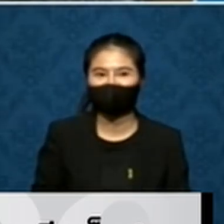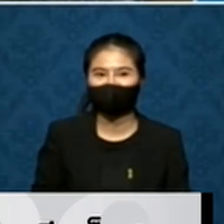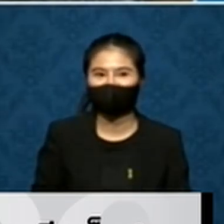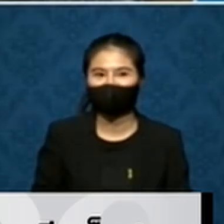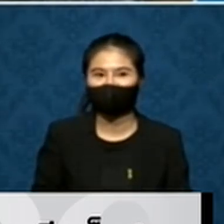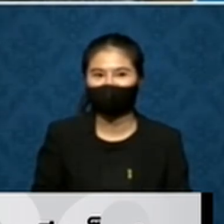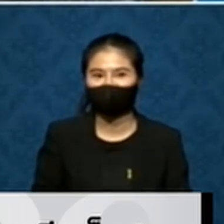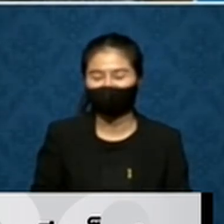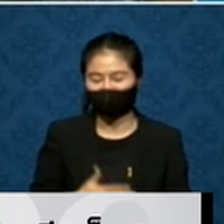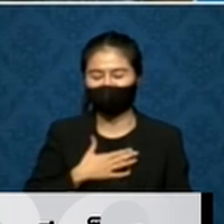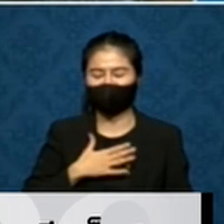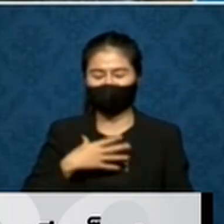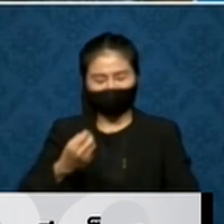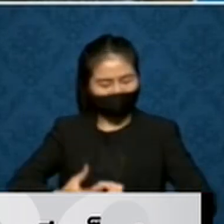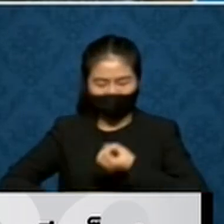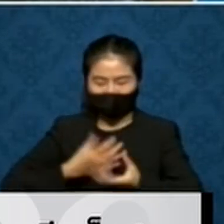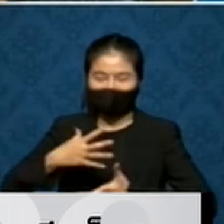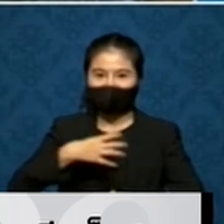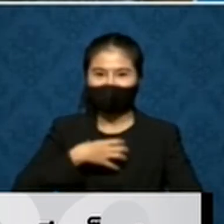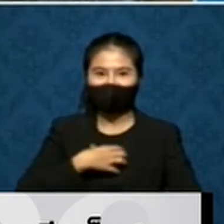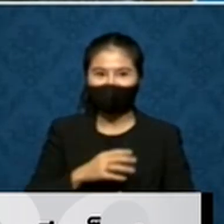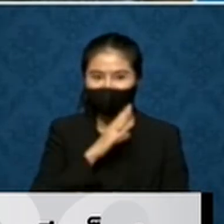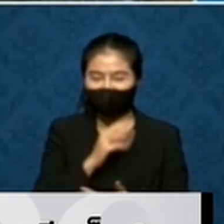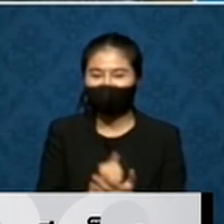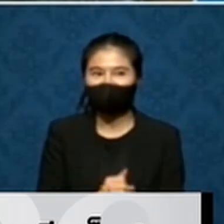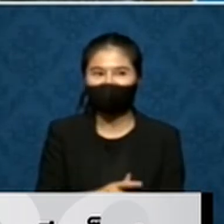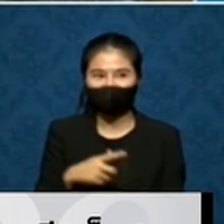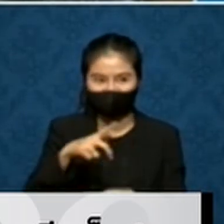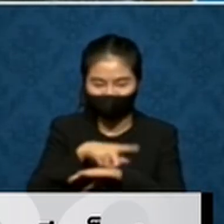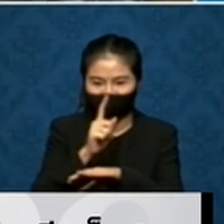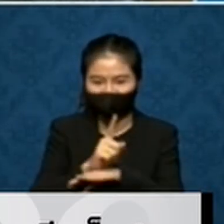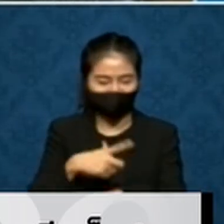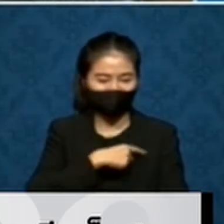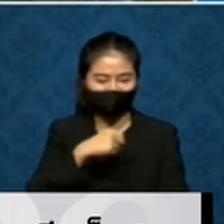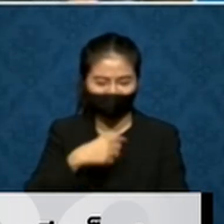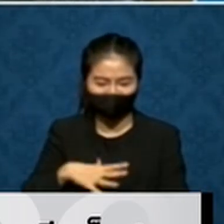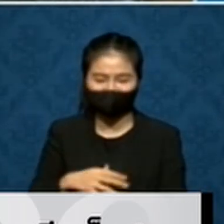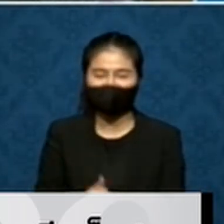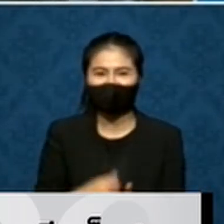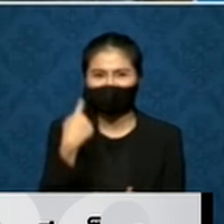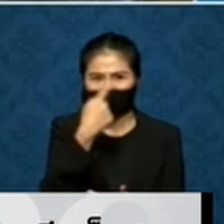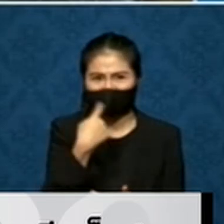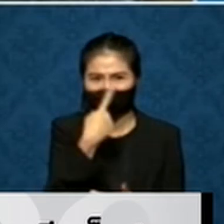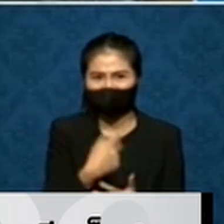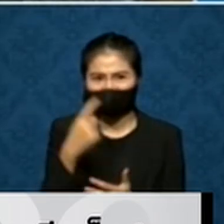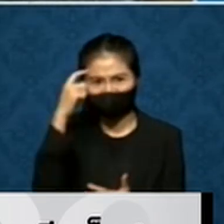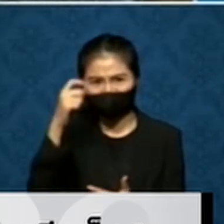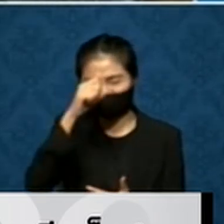ท่านประธานนะระบายถ้าท่านประธานไม่ชอบผมขอถอนคำพูดแล้วจะพูดซ้ำอีกครั้งไอ้พวกหิวแสงไอ้พวกโง่